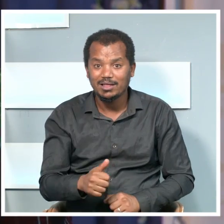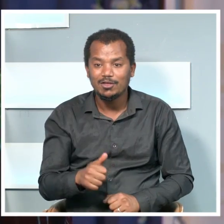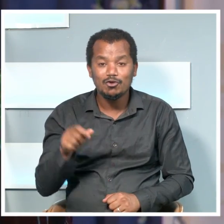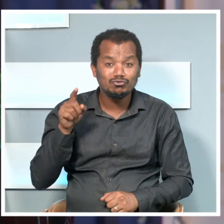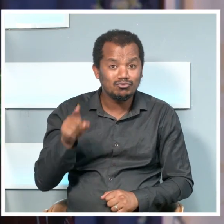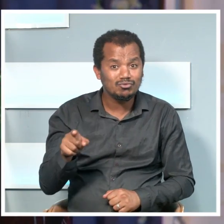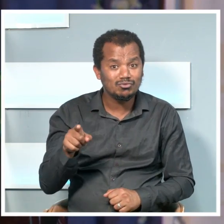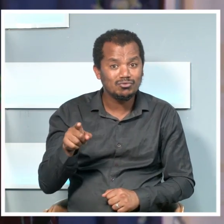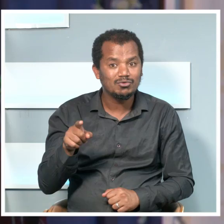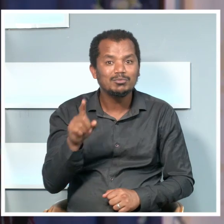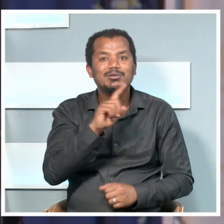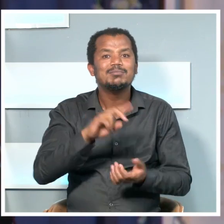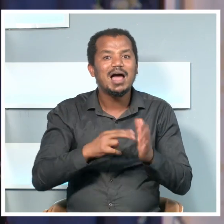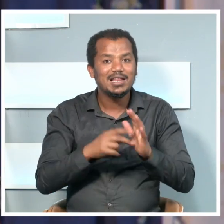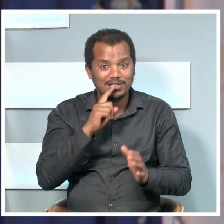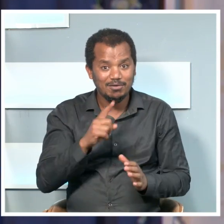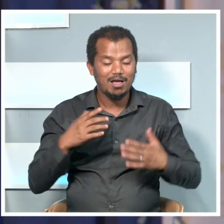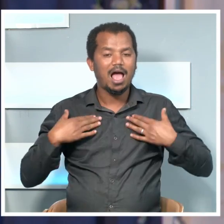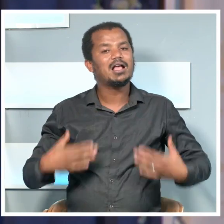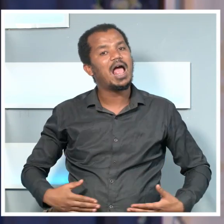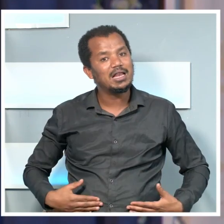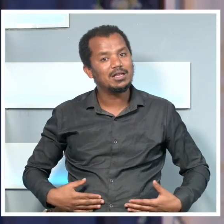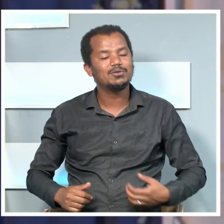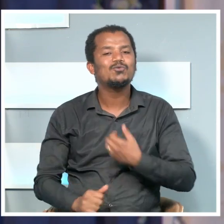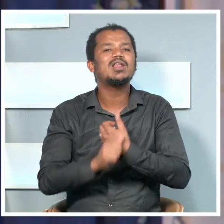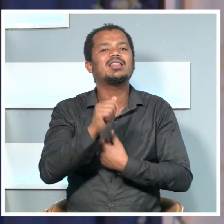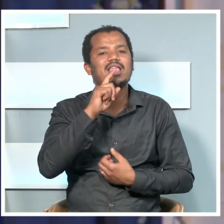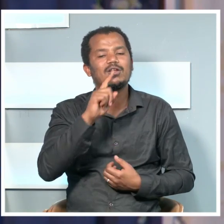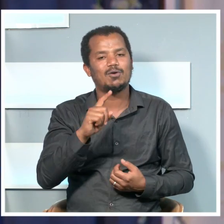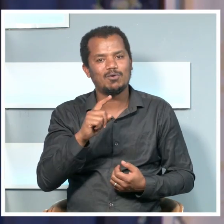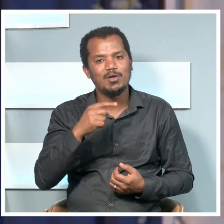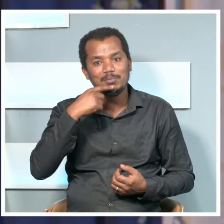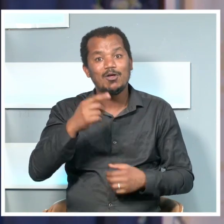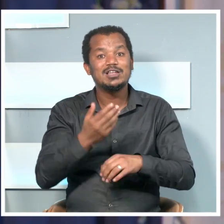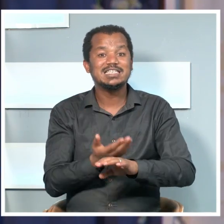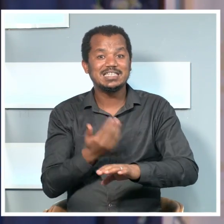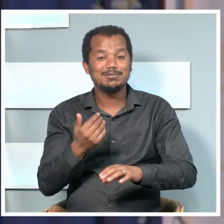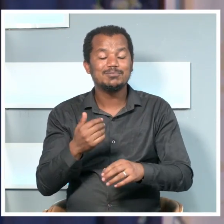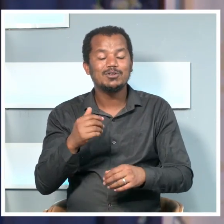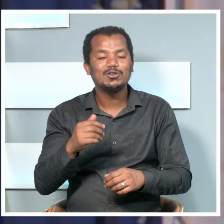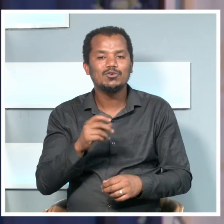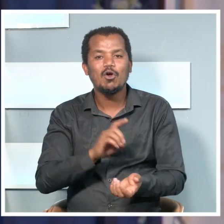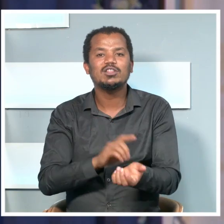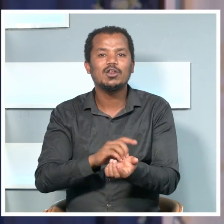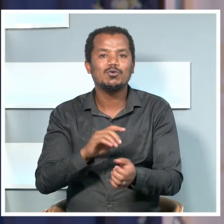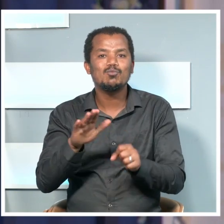እሱ ምንድነው ማለት ነው አካል ጉዳተኛ ነው የሚለው ቅድም ዶክተር ሙሉነሽም